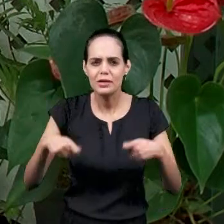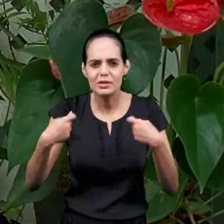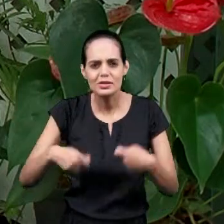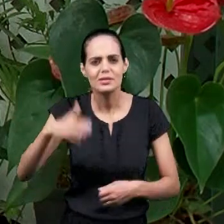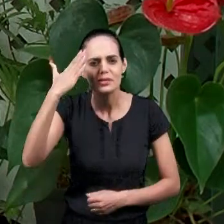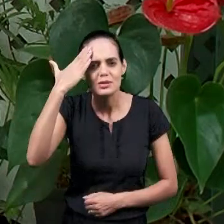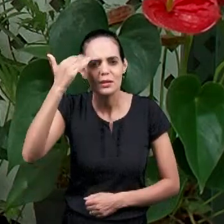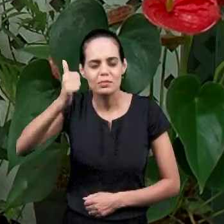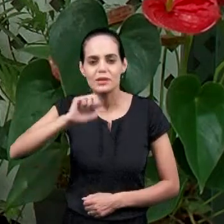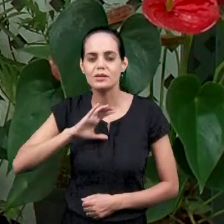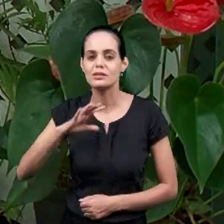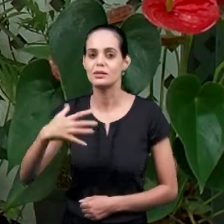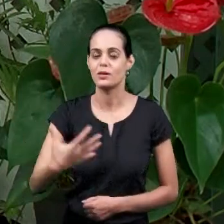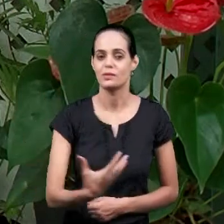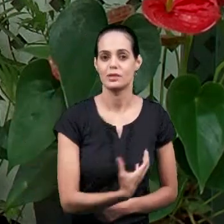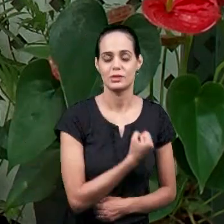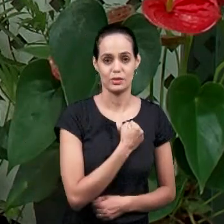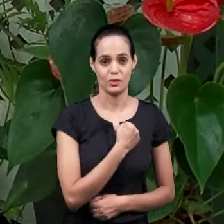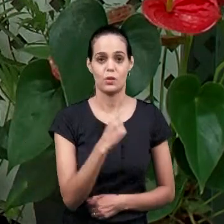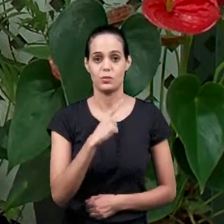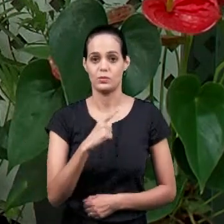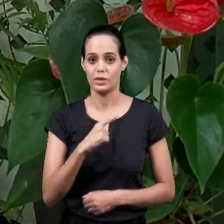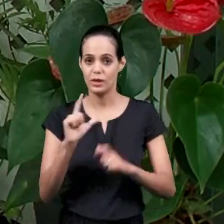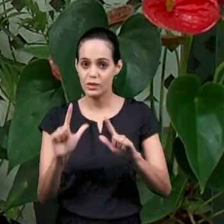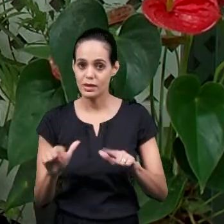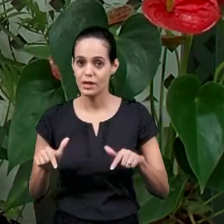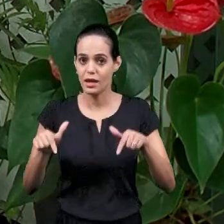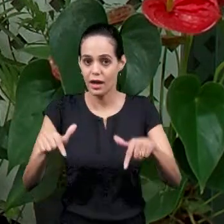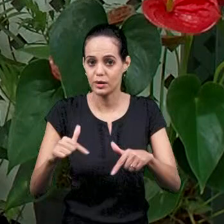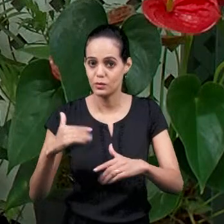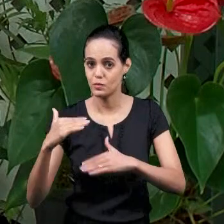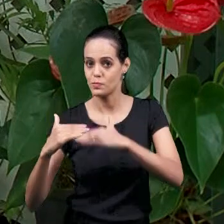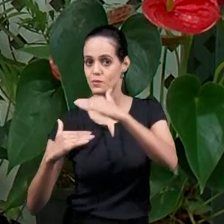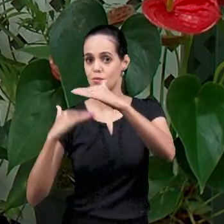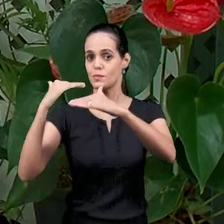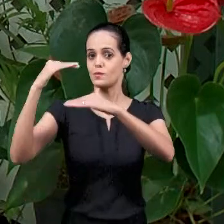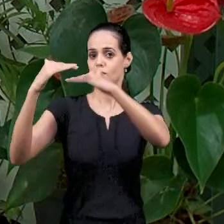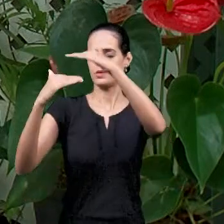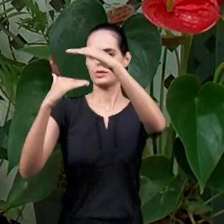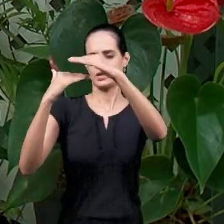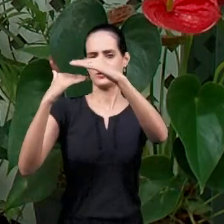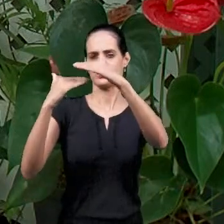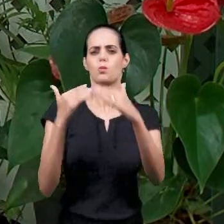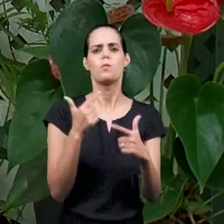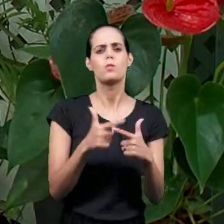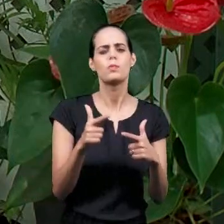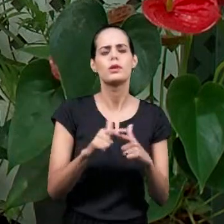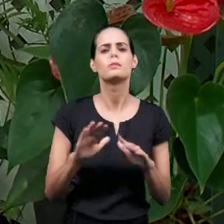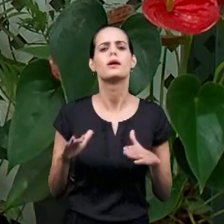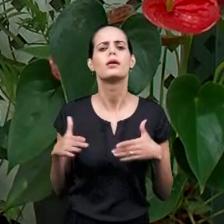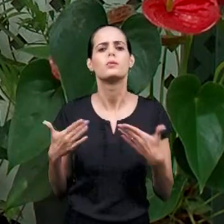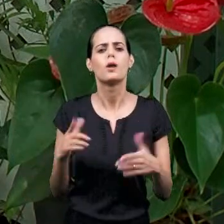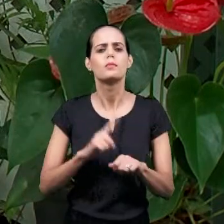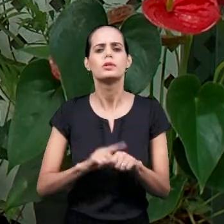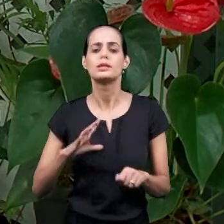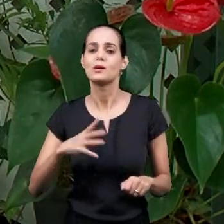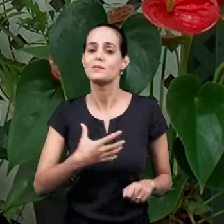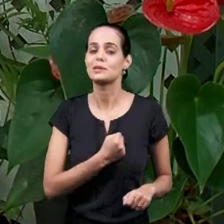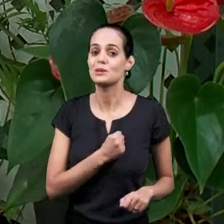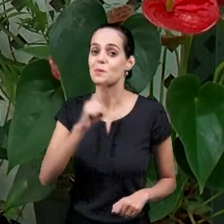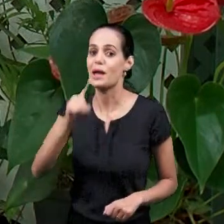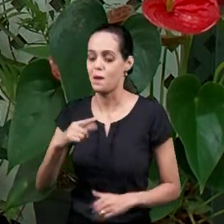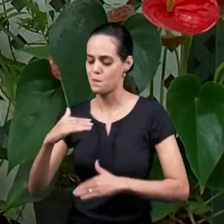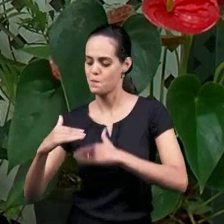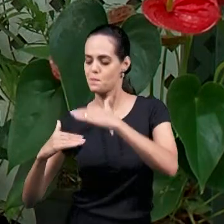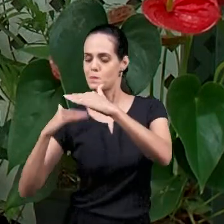Donc, je dois savoir, dans le salut, il y a acte et processus. Où se trouve le problème du salut? Il se trouve dans le processus,